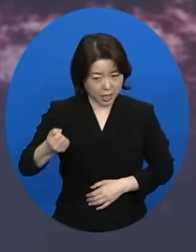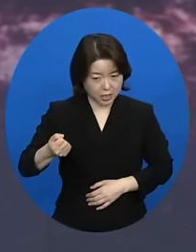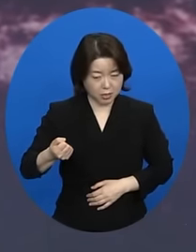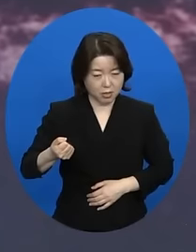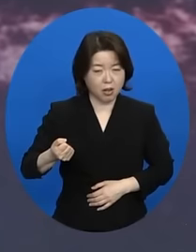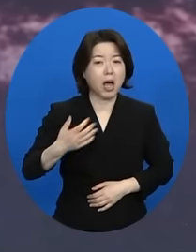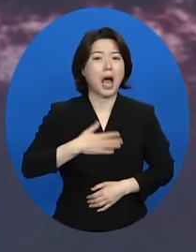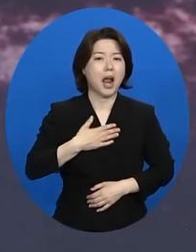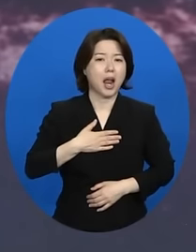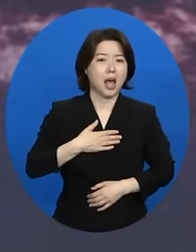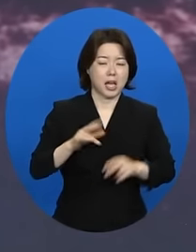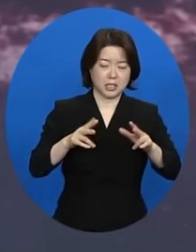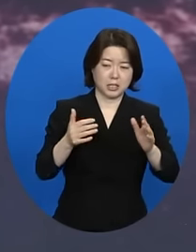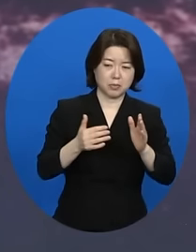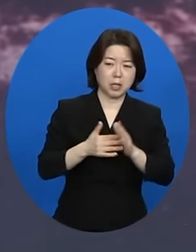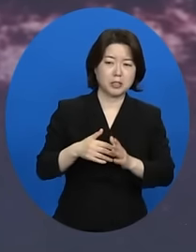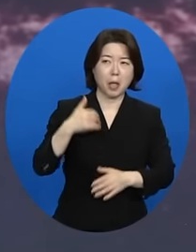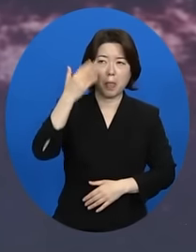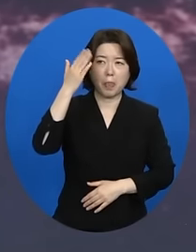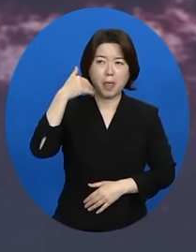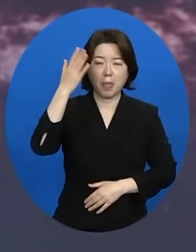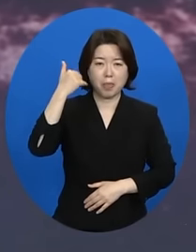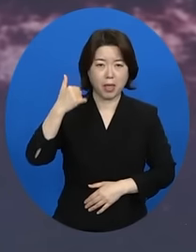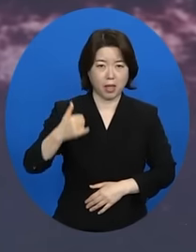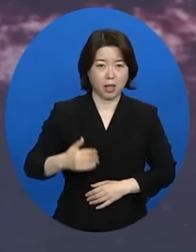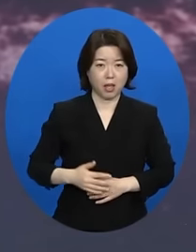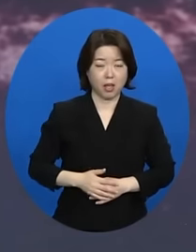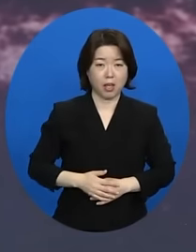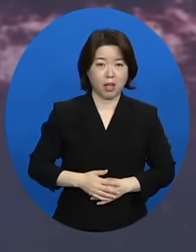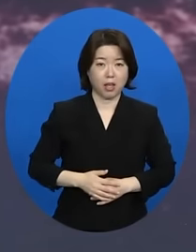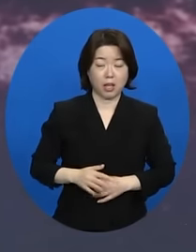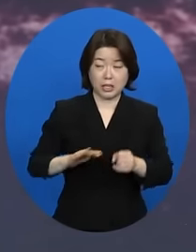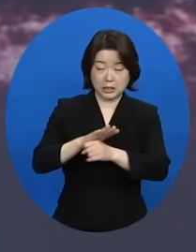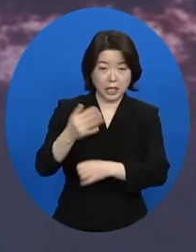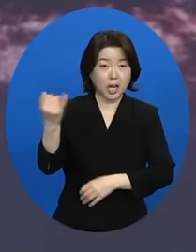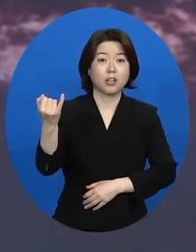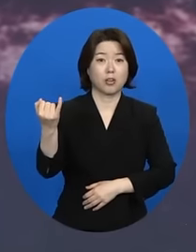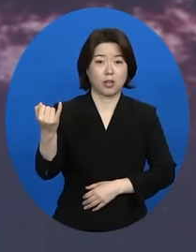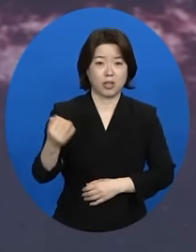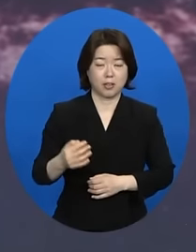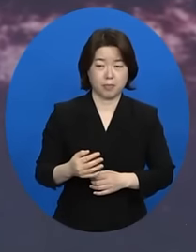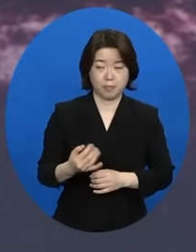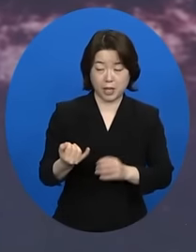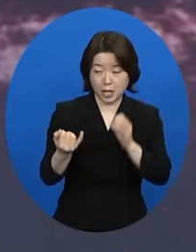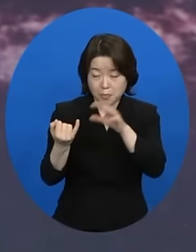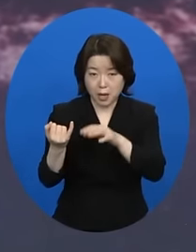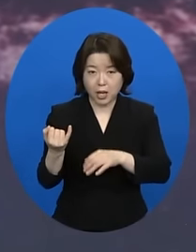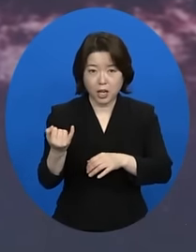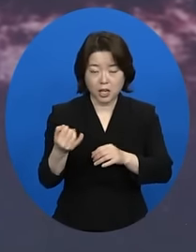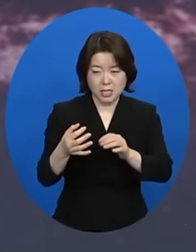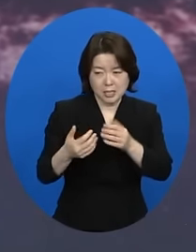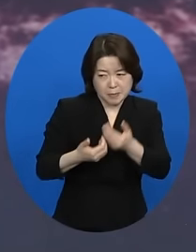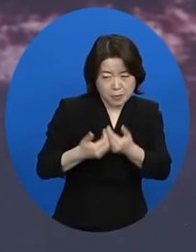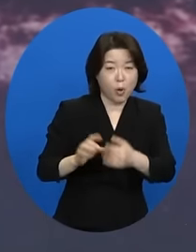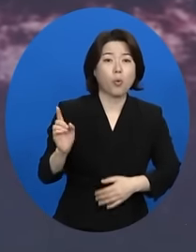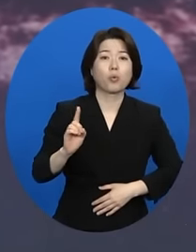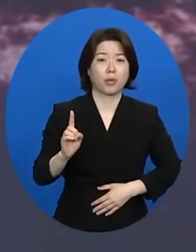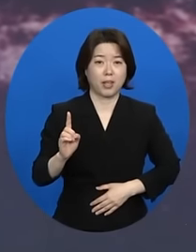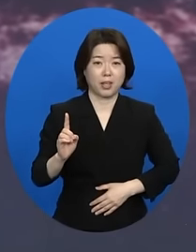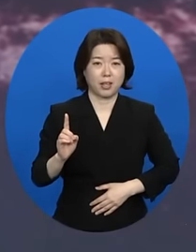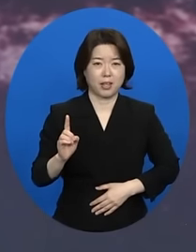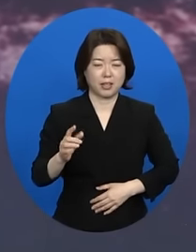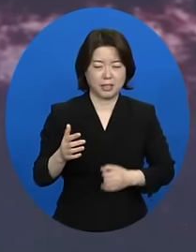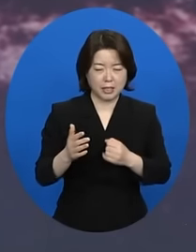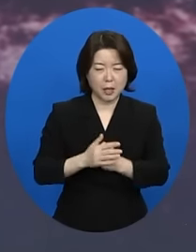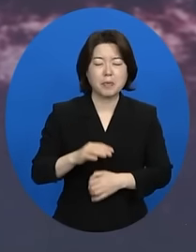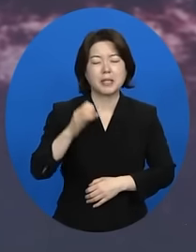지금까지 모른 척한 거예요. 사랑하는 여인이니까. 아예 괜히 그랬다가 이 관계 틀어지면 어떡해, 미워하면 어떡해. 그러니까